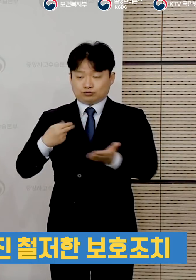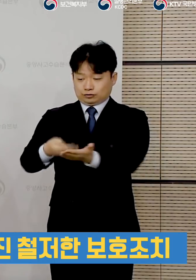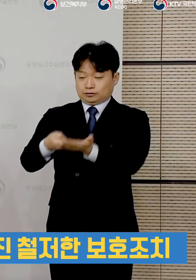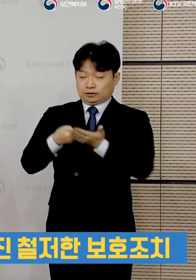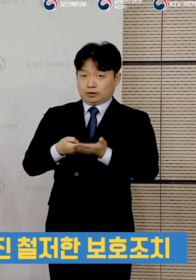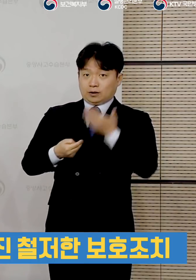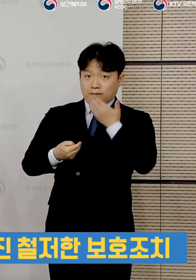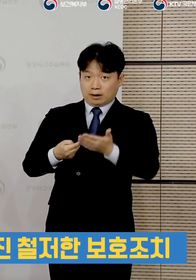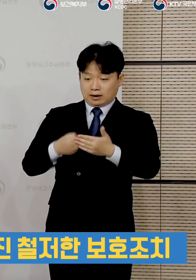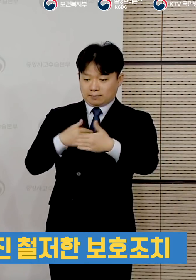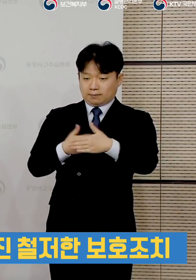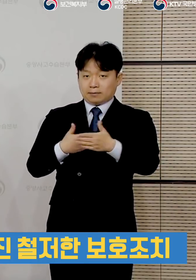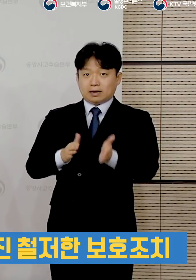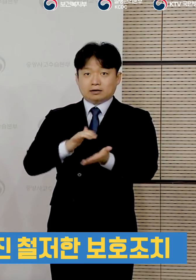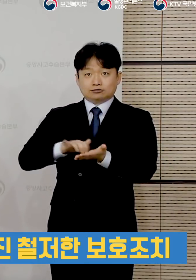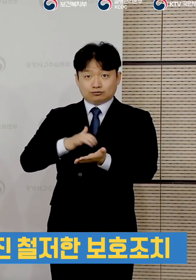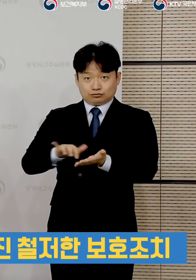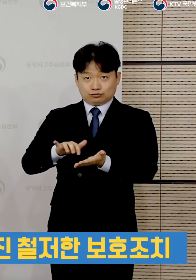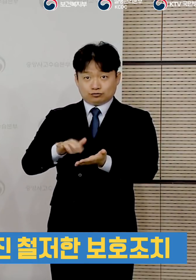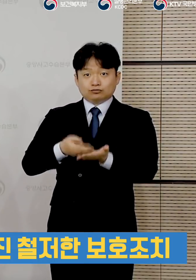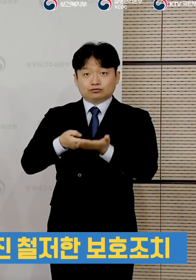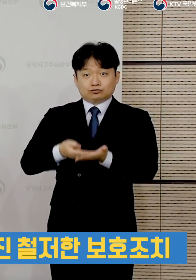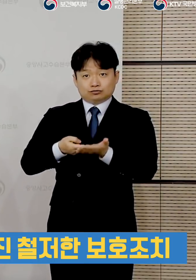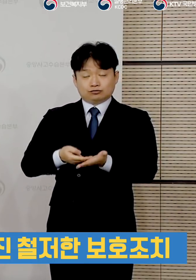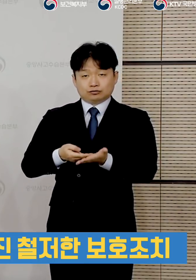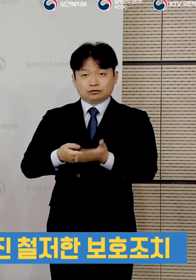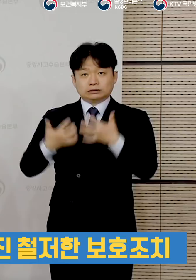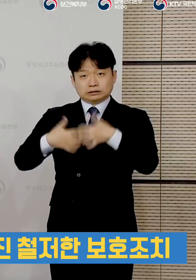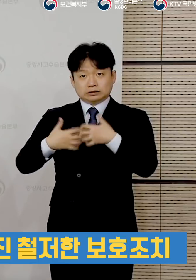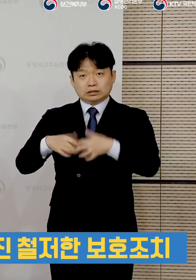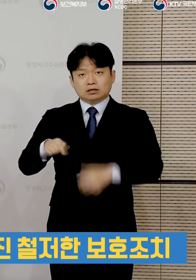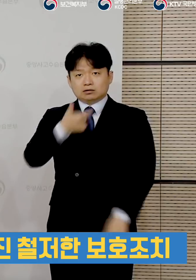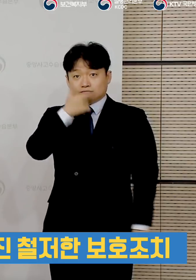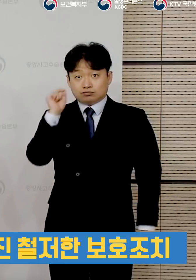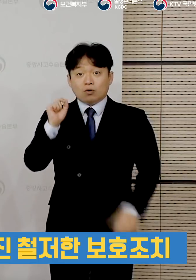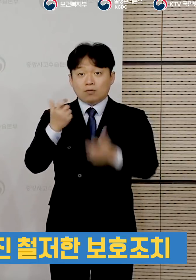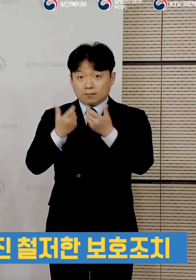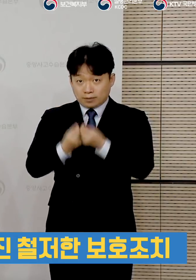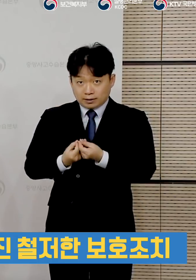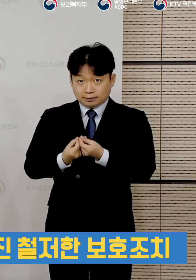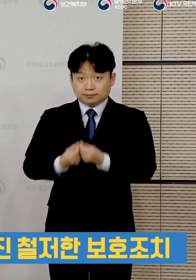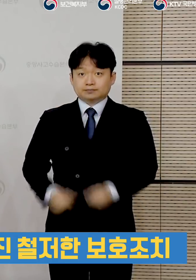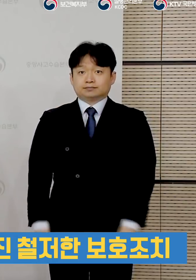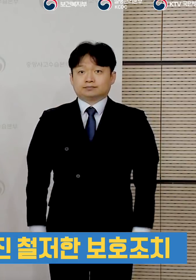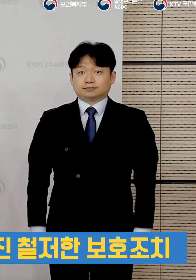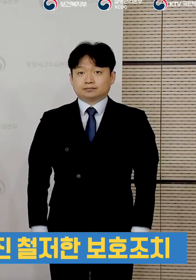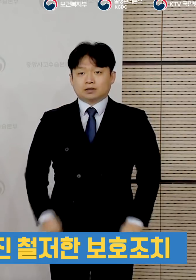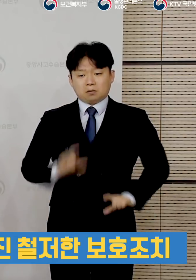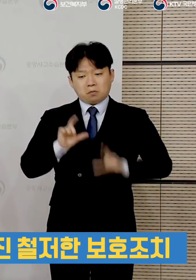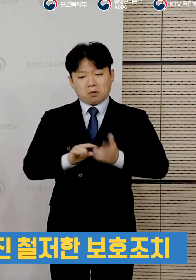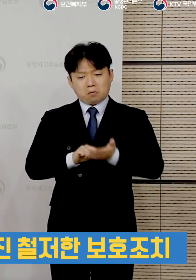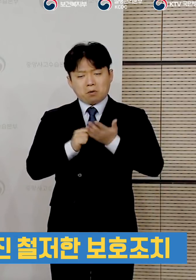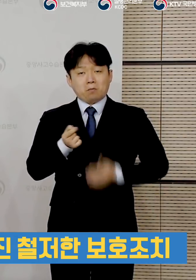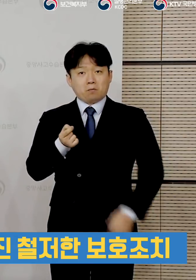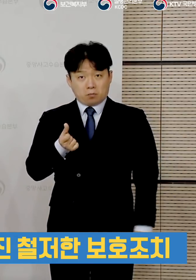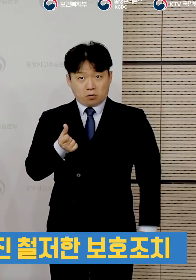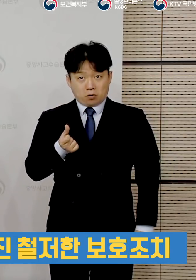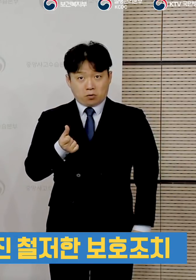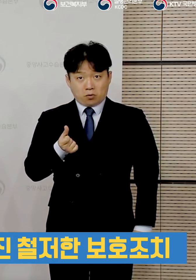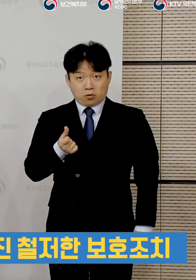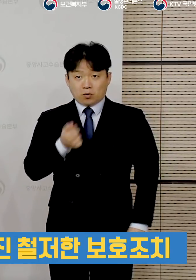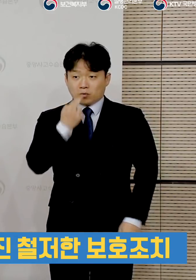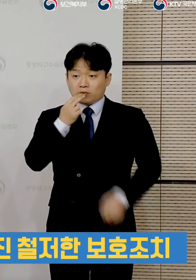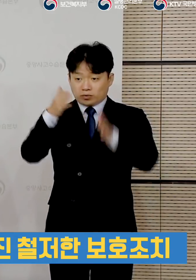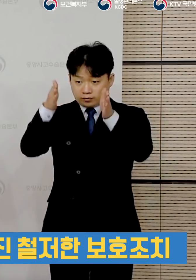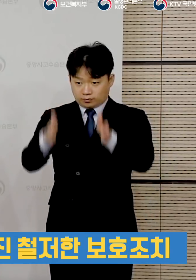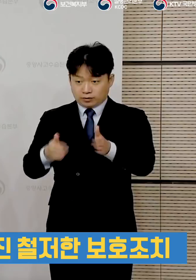있는 그런 입원 병상 등의 의료 자원이 부족하게 되는 경우에는 그 경증 환자들은 음압